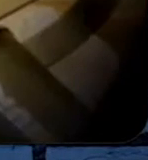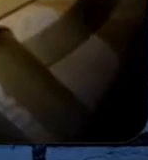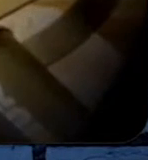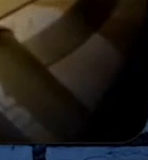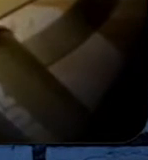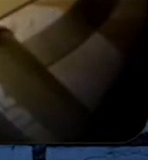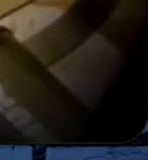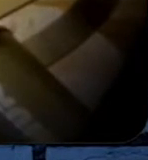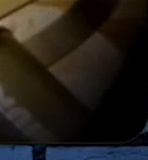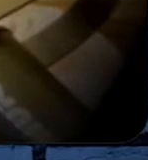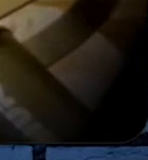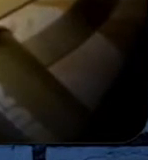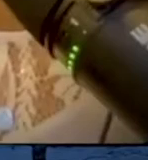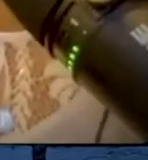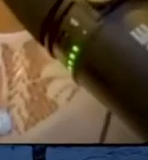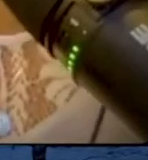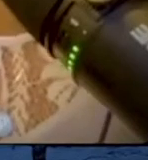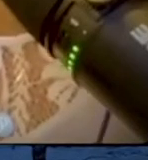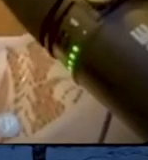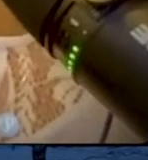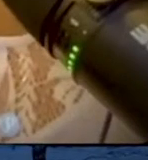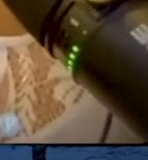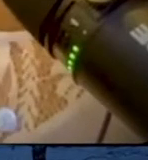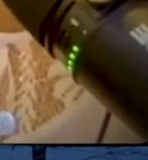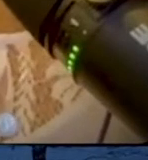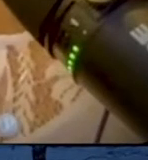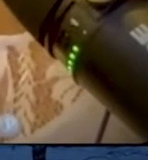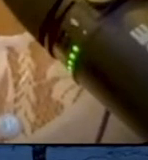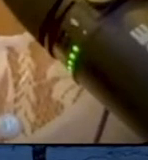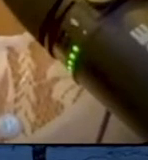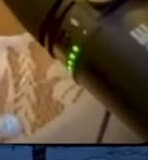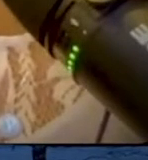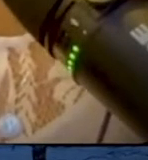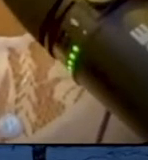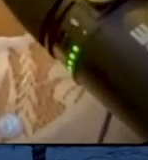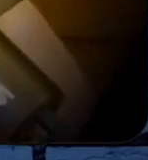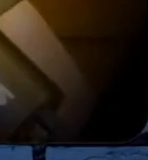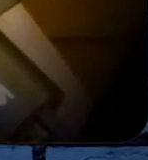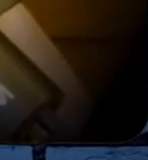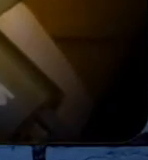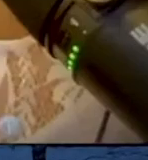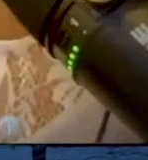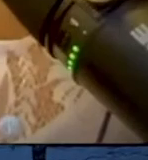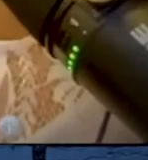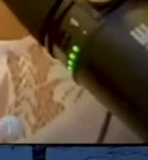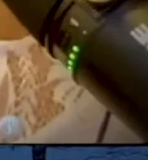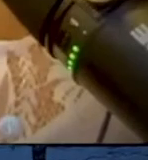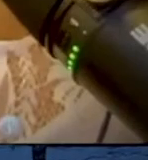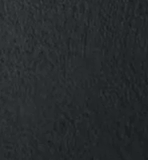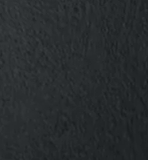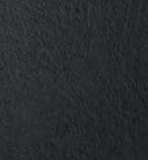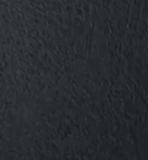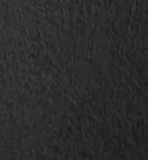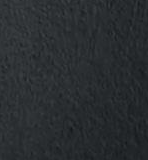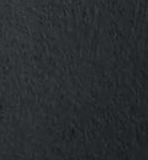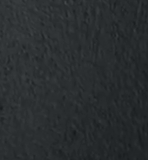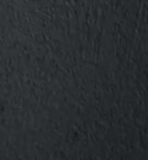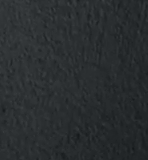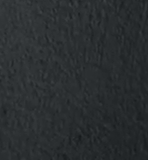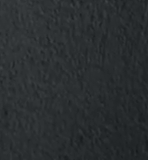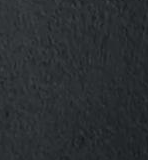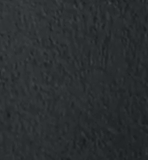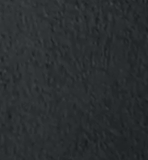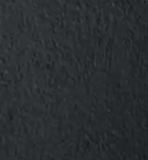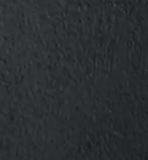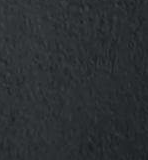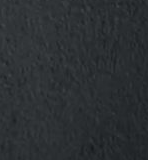guest, ikaw ba ay isang artista? Pwede. Politiko? No. Athlete? Yes!